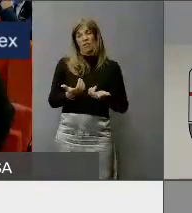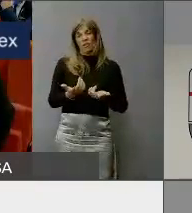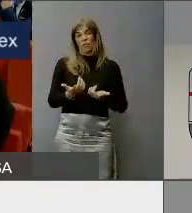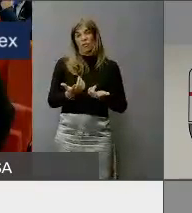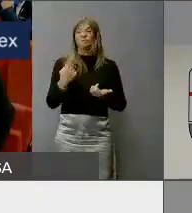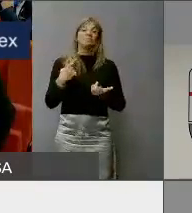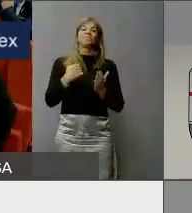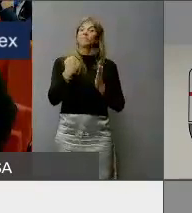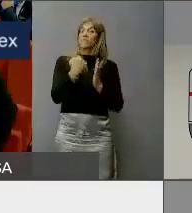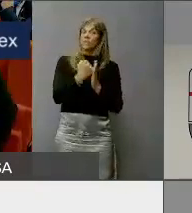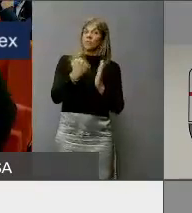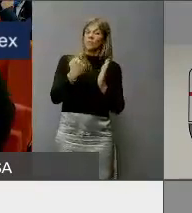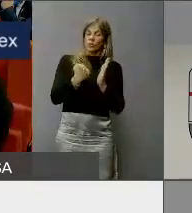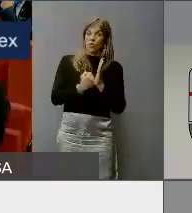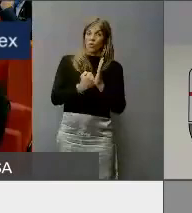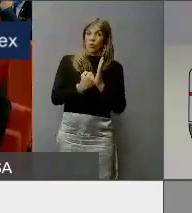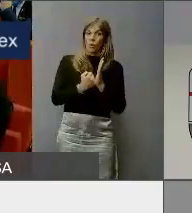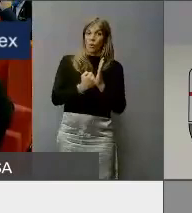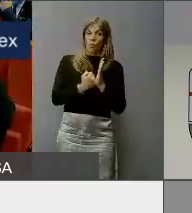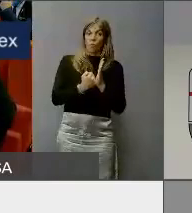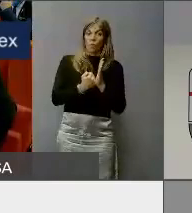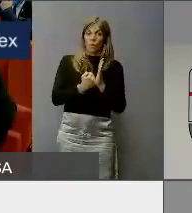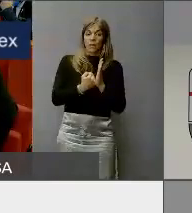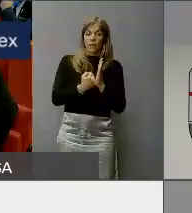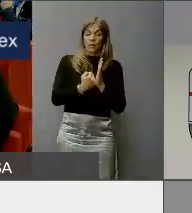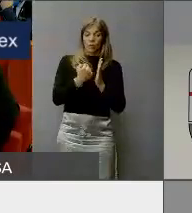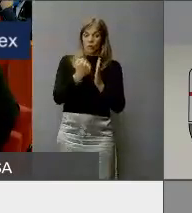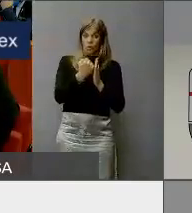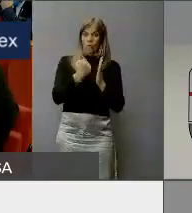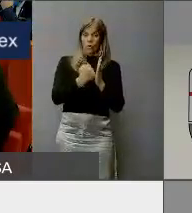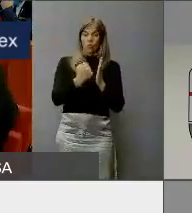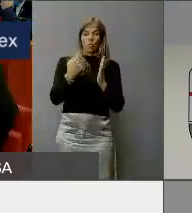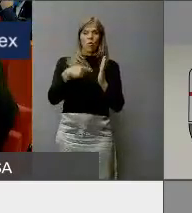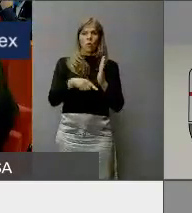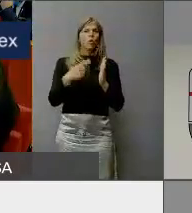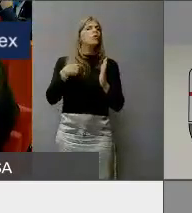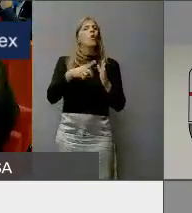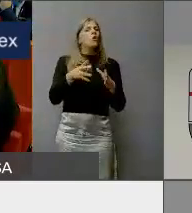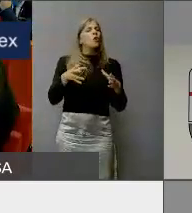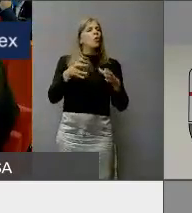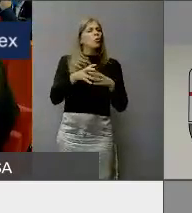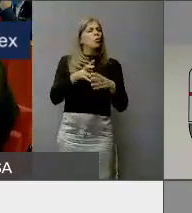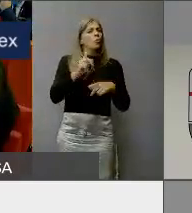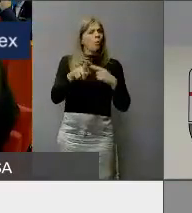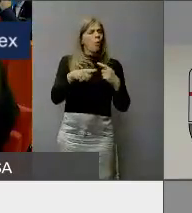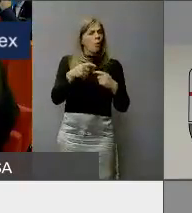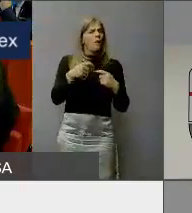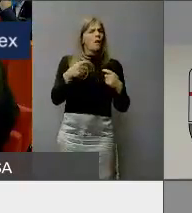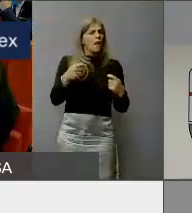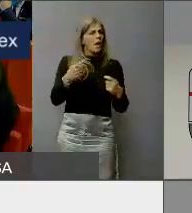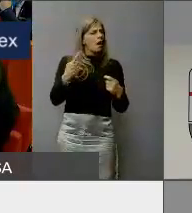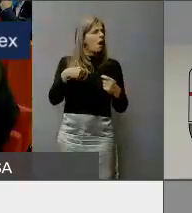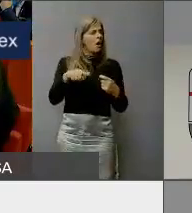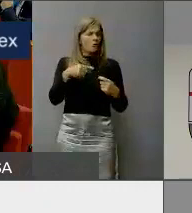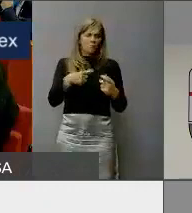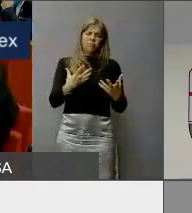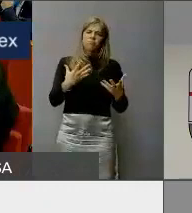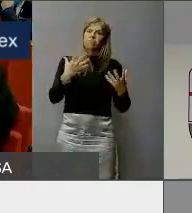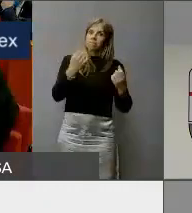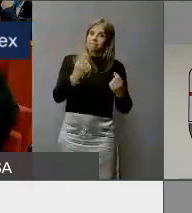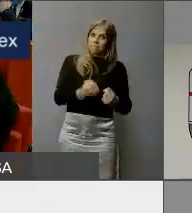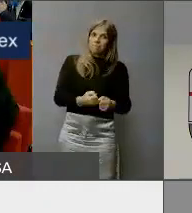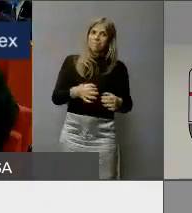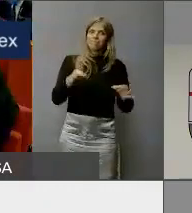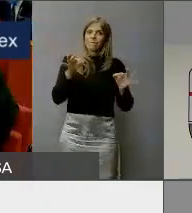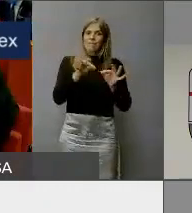documento al quale senza ombra di dubbio come gruppo della lega abbiamo aderito e abbiamo convintamente